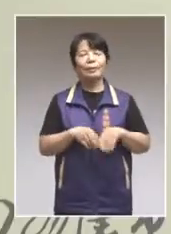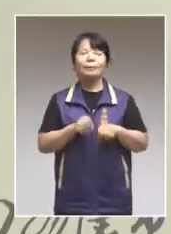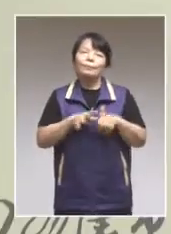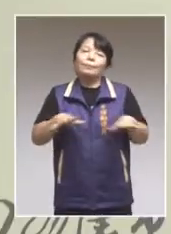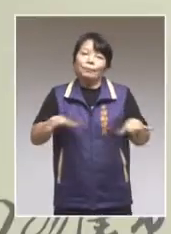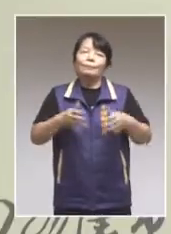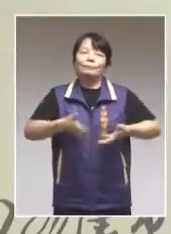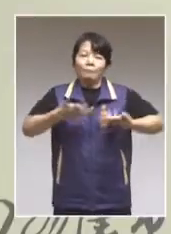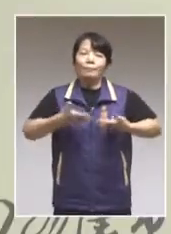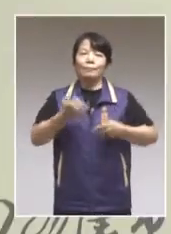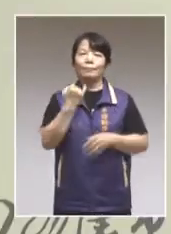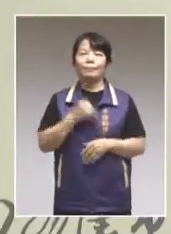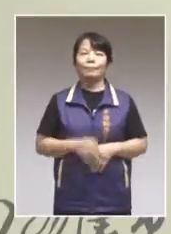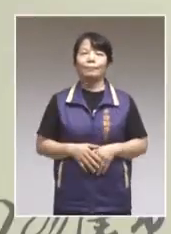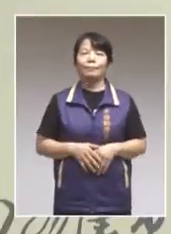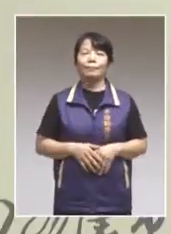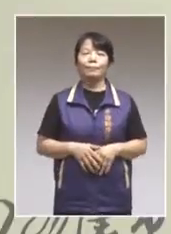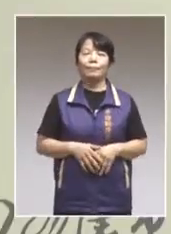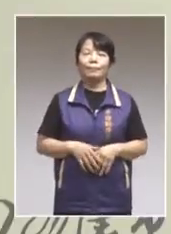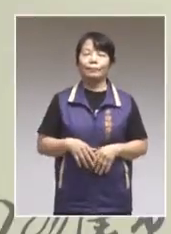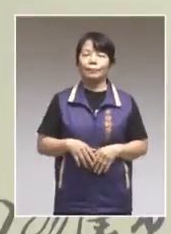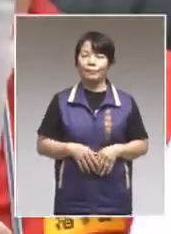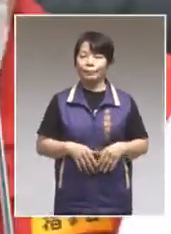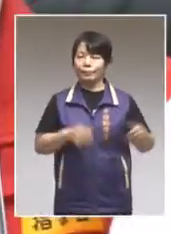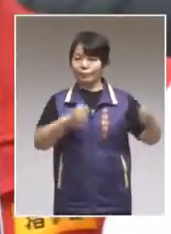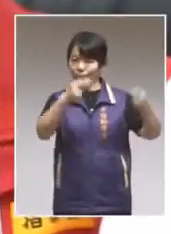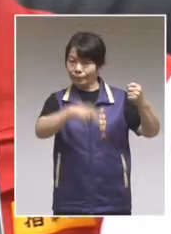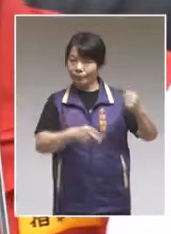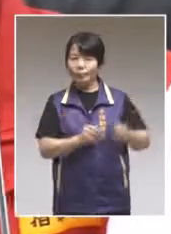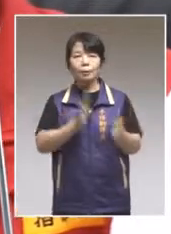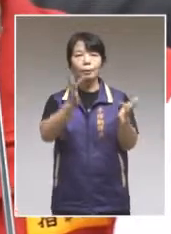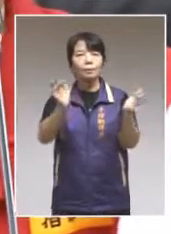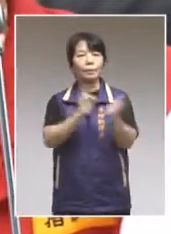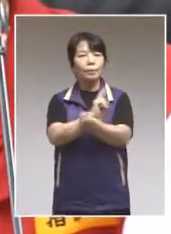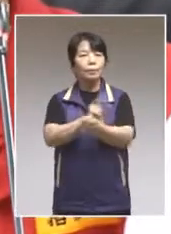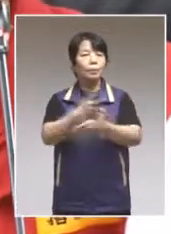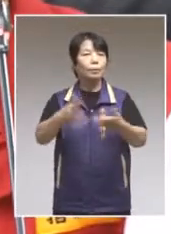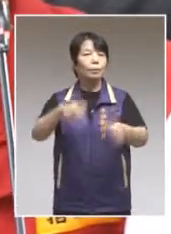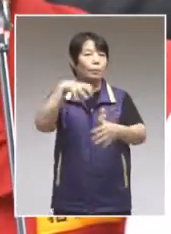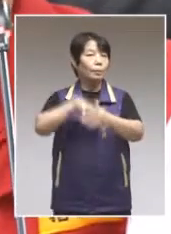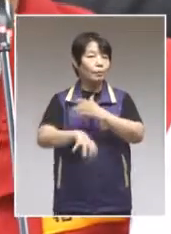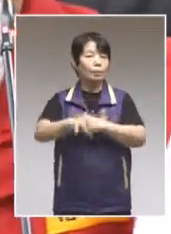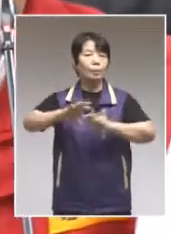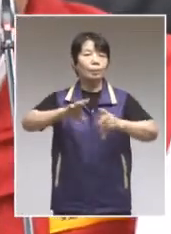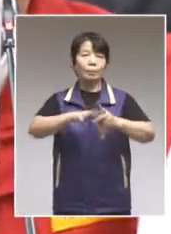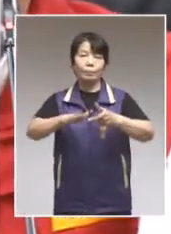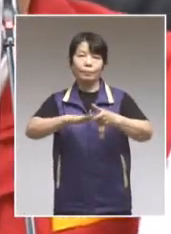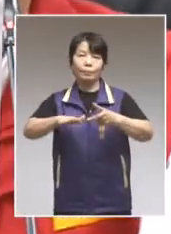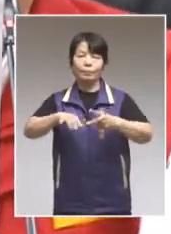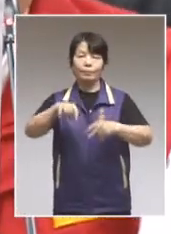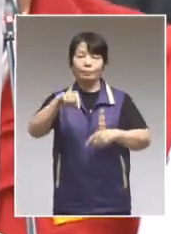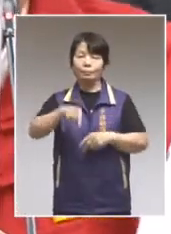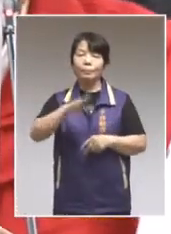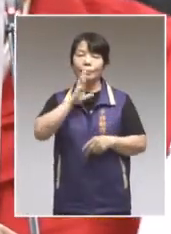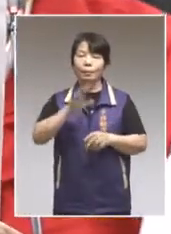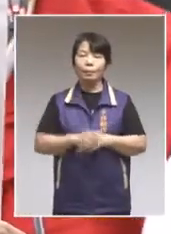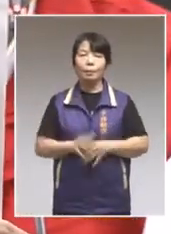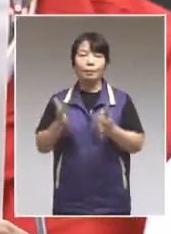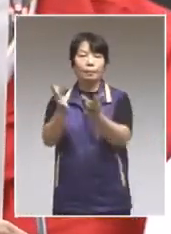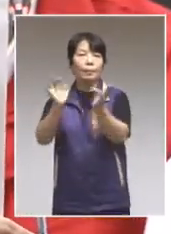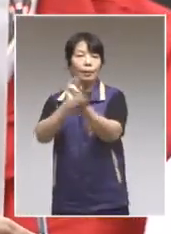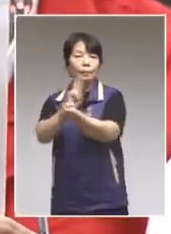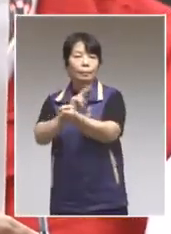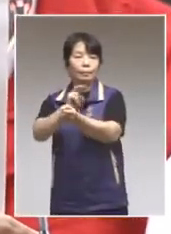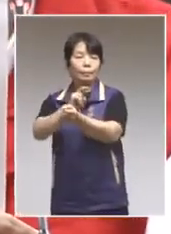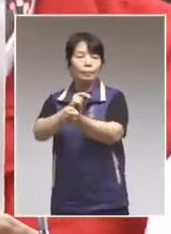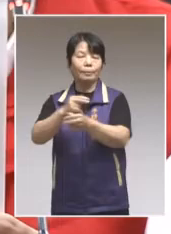那各位看得出来这个像茂林多纳国小这个是在我们的茂林的